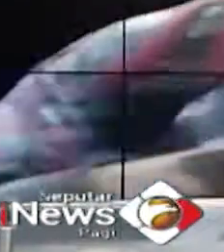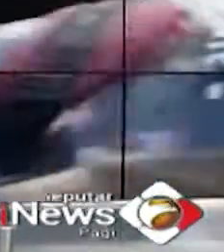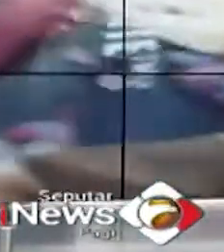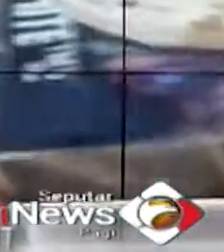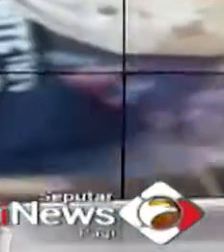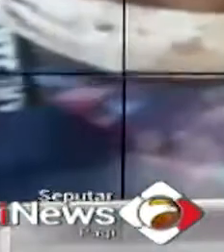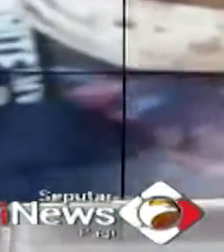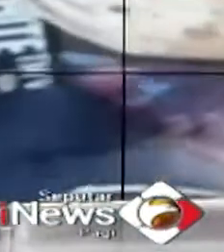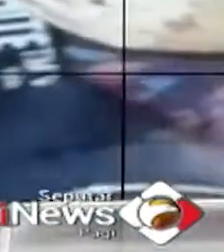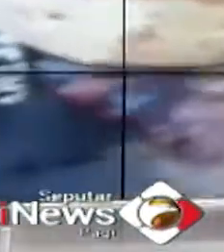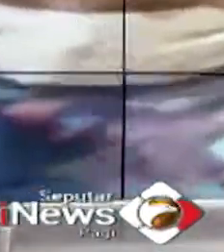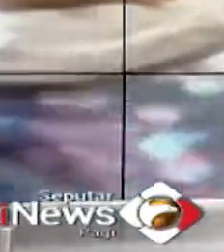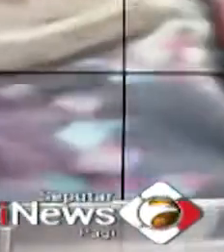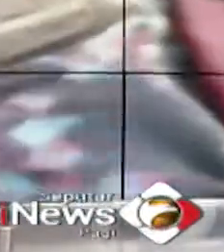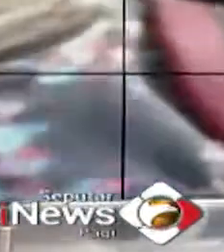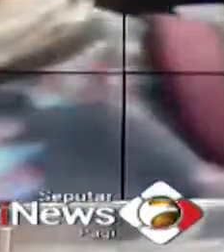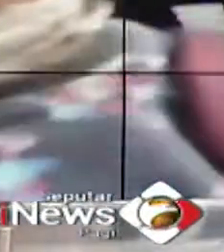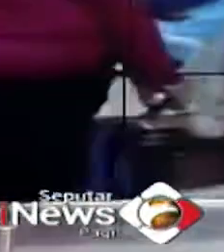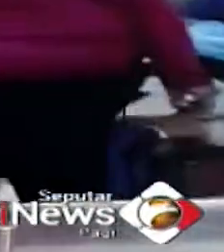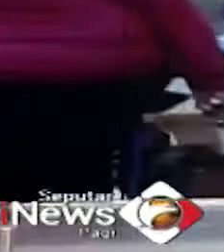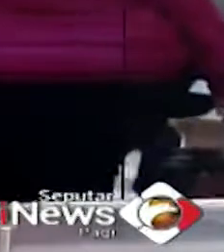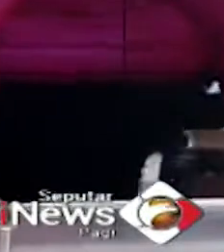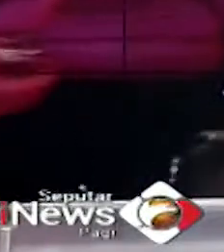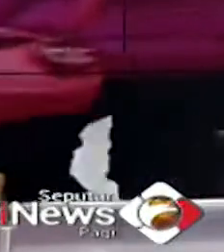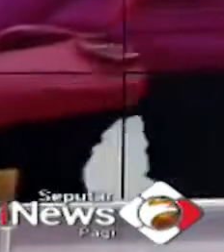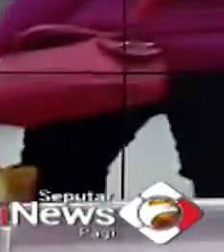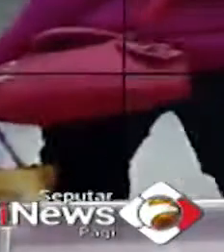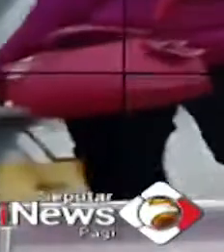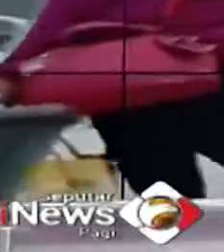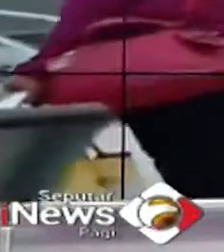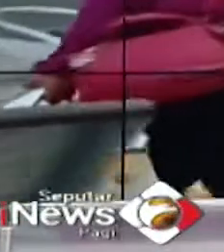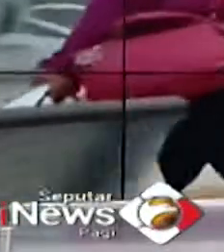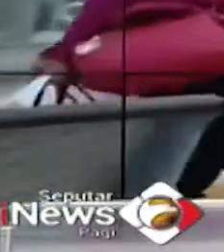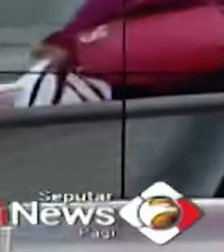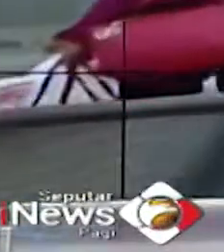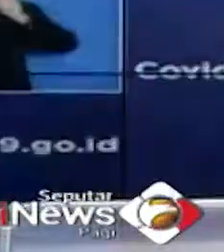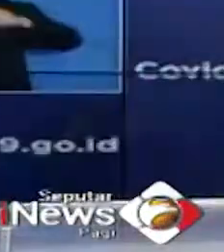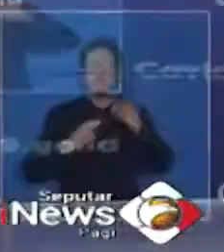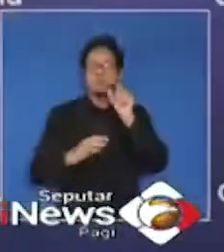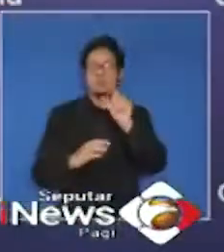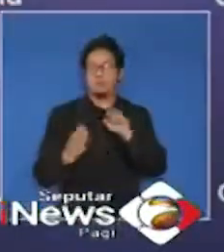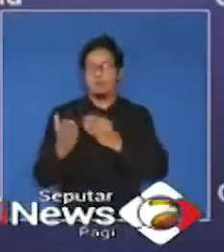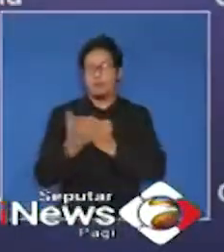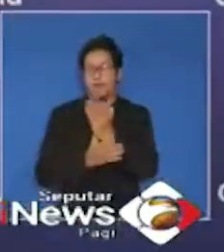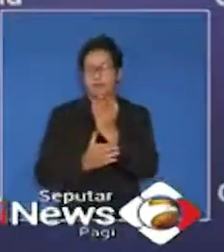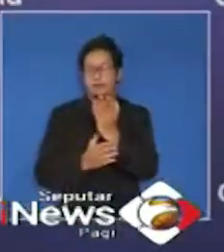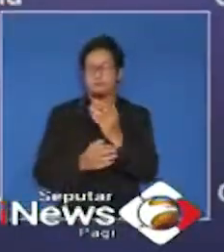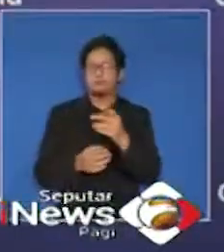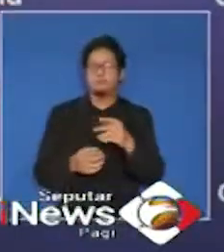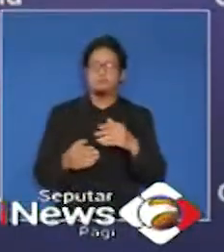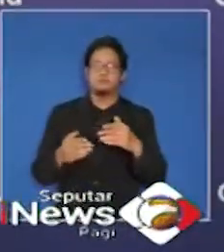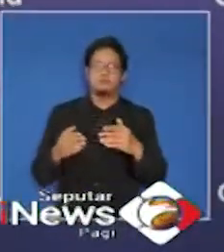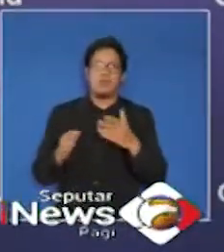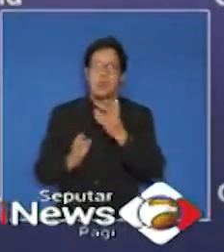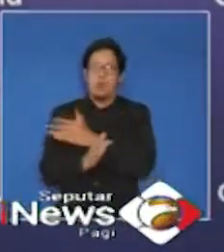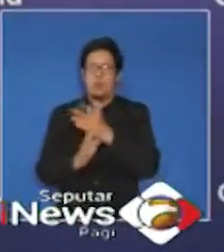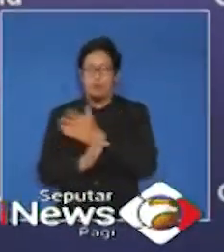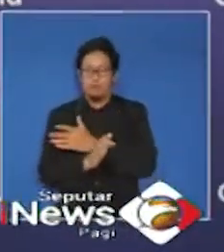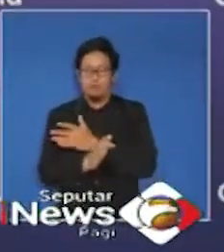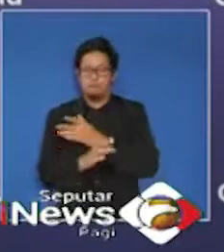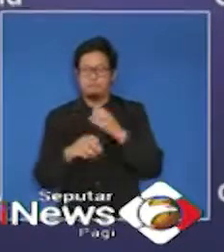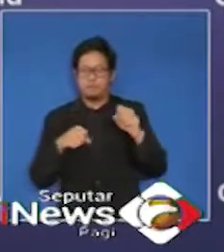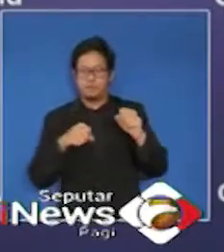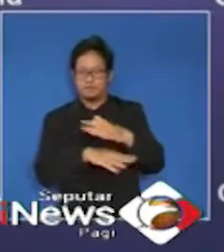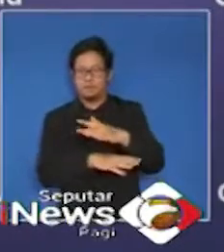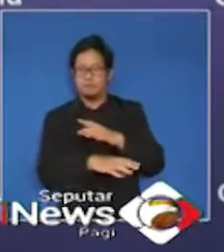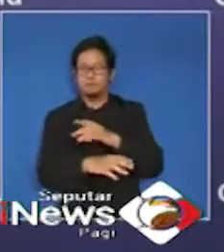accu pada undang-undang nomor 6 tahun 2018 tentang karantina kesehatan pada tahap awal penerapannya